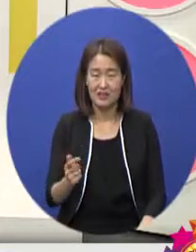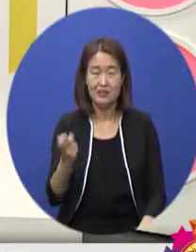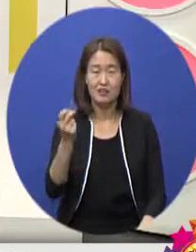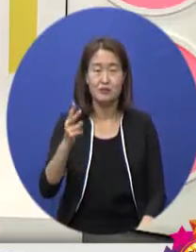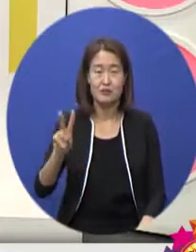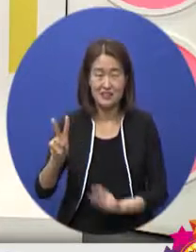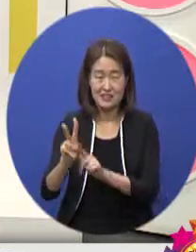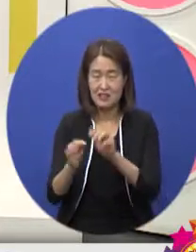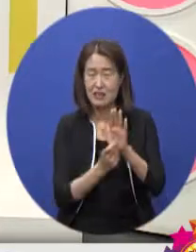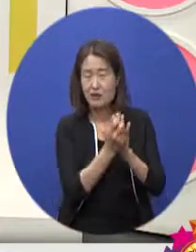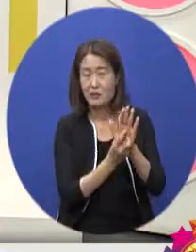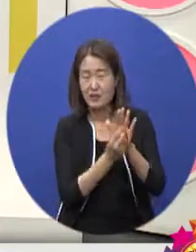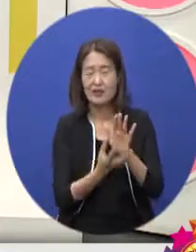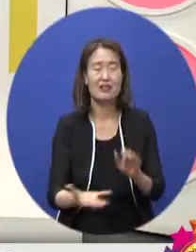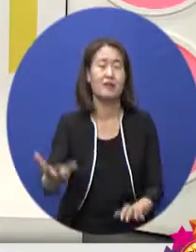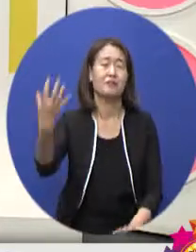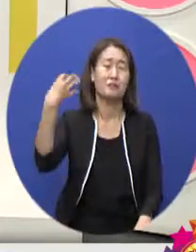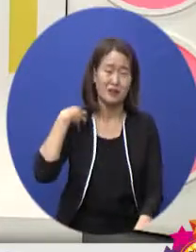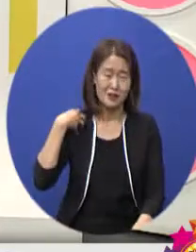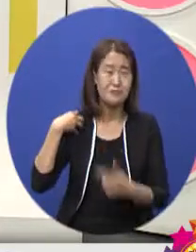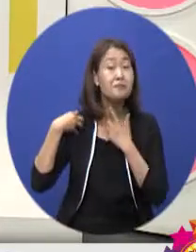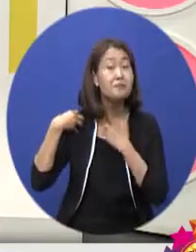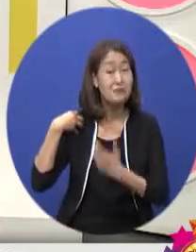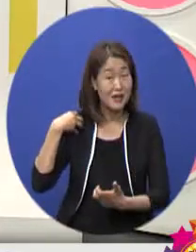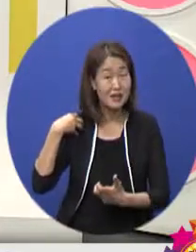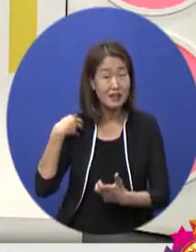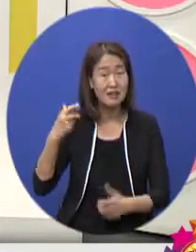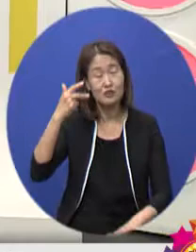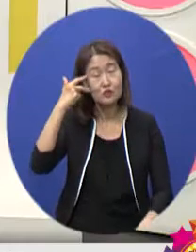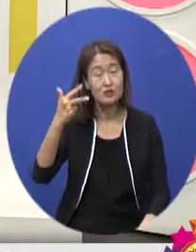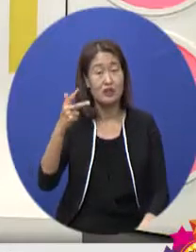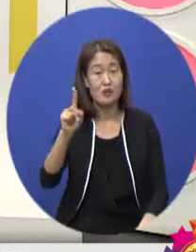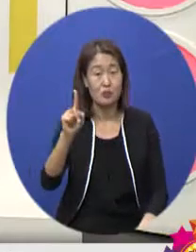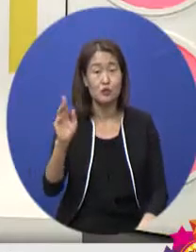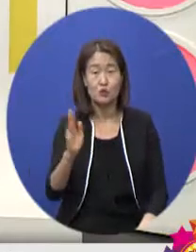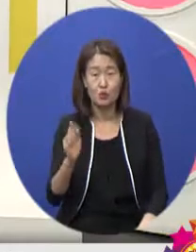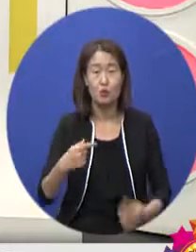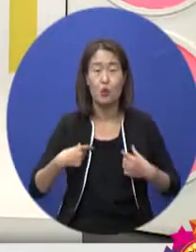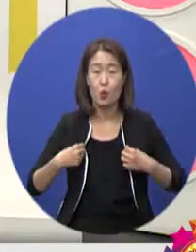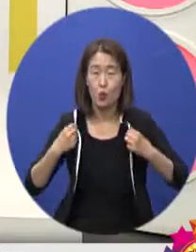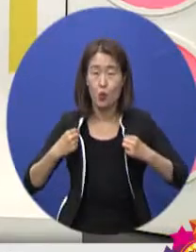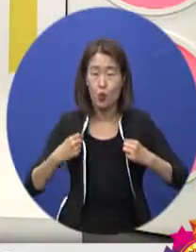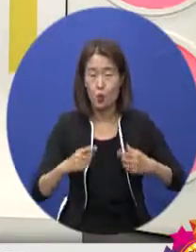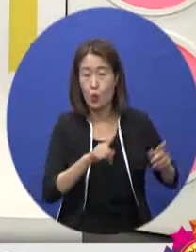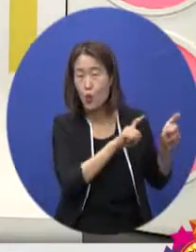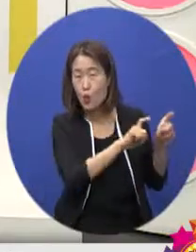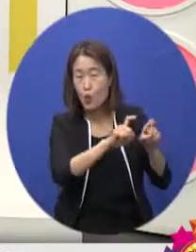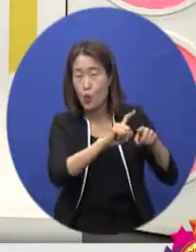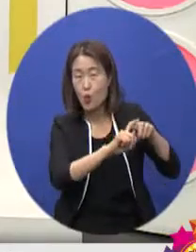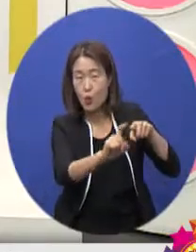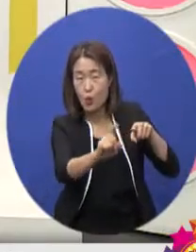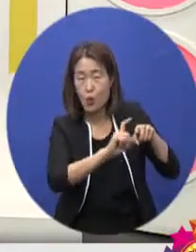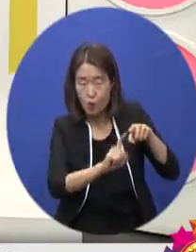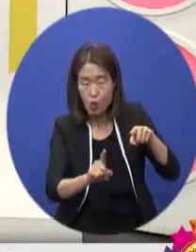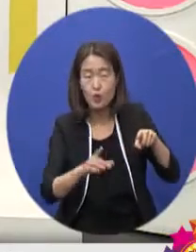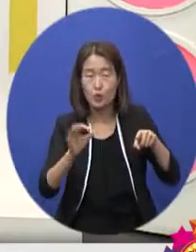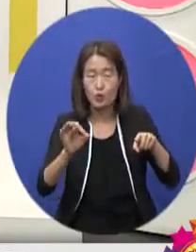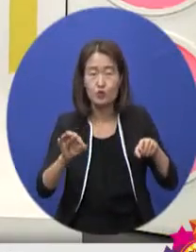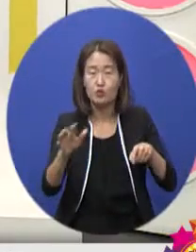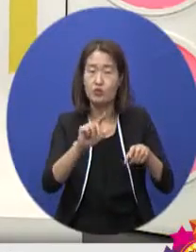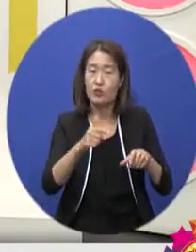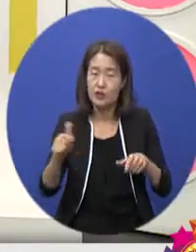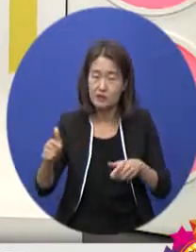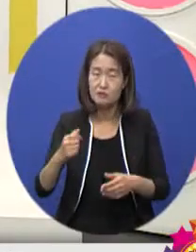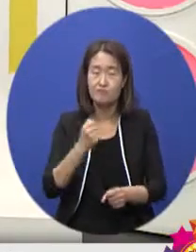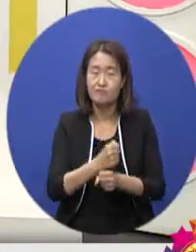경매라는 코너를 제가 맡아서 한 주에 한 번씩 의상도 가져와서 또 그 기금 마련을 해서 또 이렇게